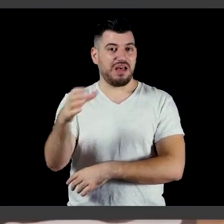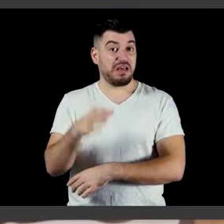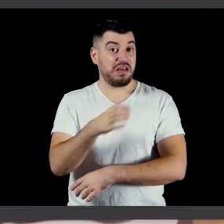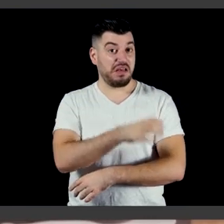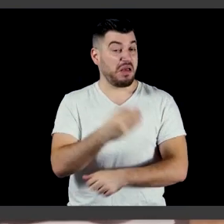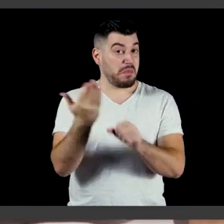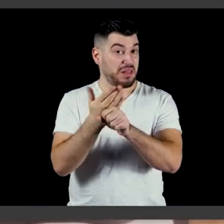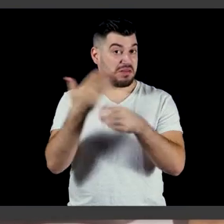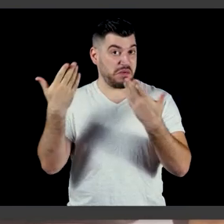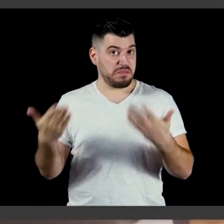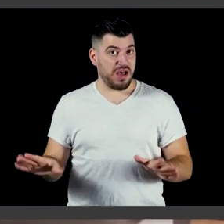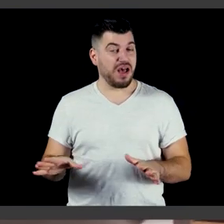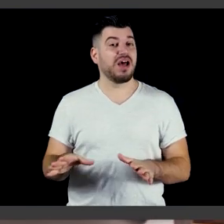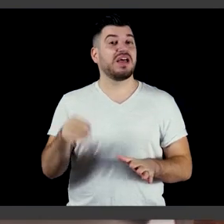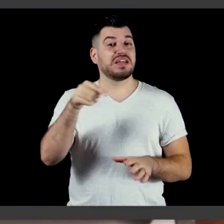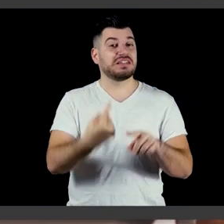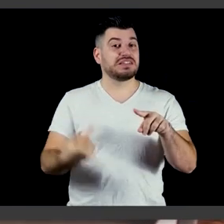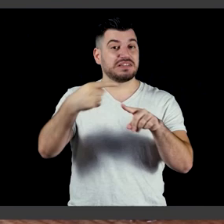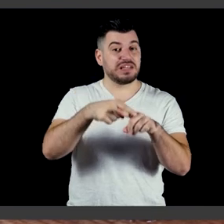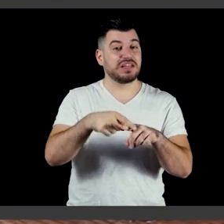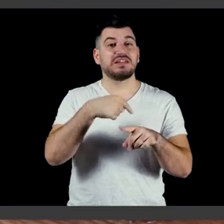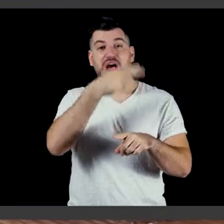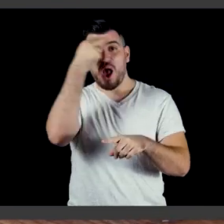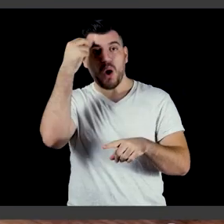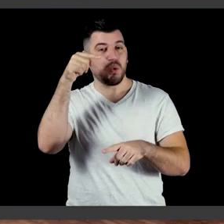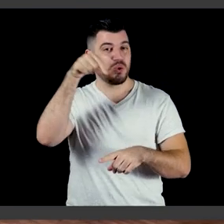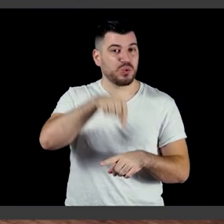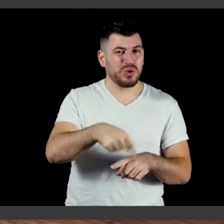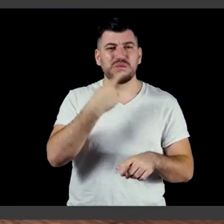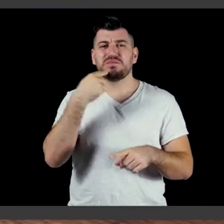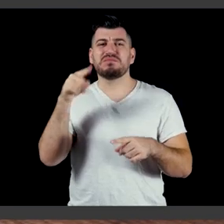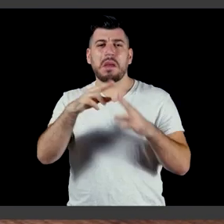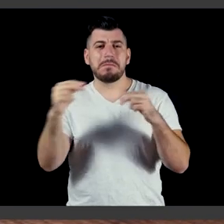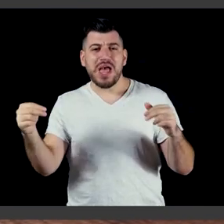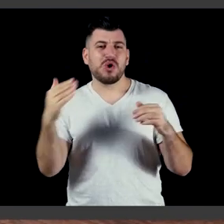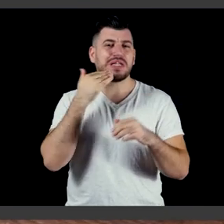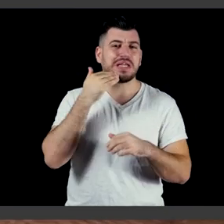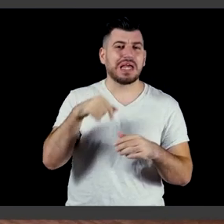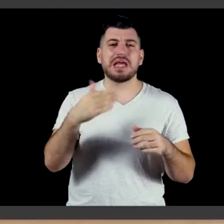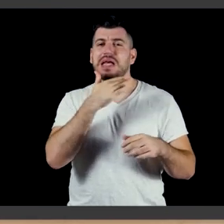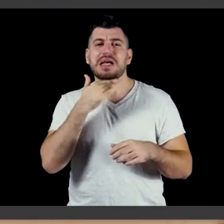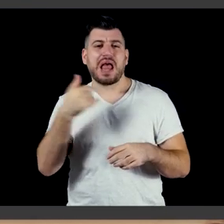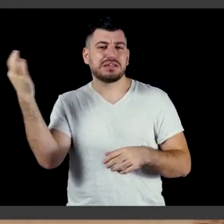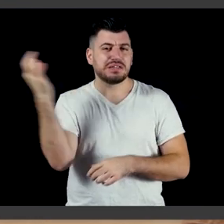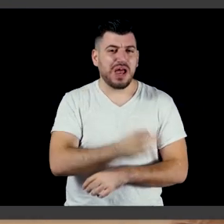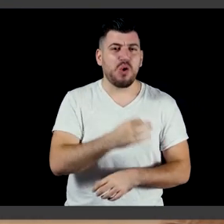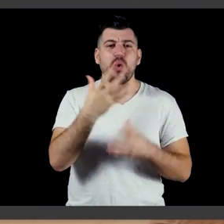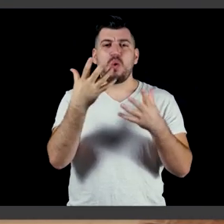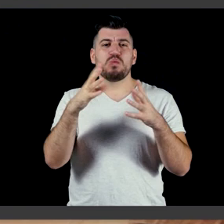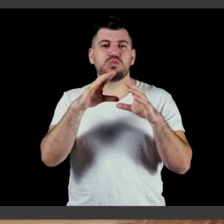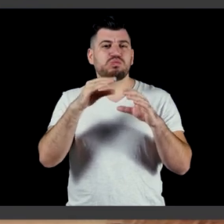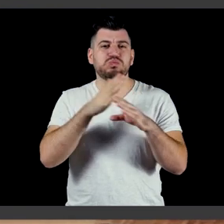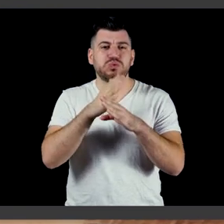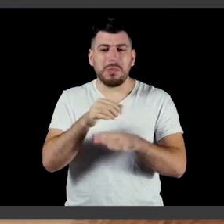με πατάτες. Έχει πάνω και αγκουράκι τουρσία και μπέικον, έχει και τυρί. Το κρέας είναι ψημένο τέλειο, το ψωμάκι είναι πάρα πολύ